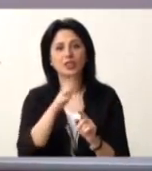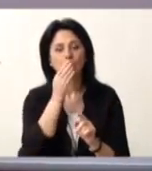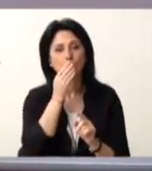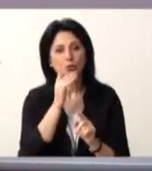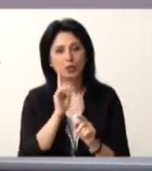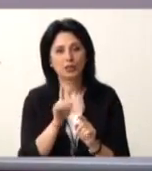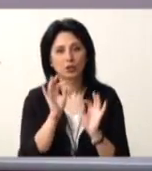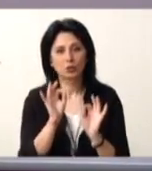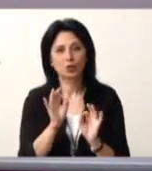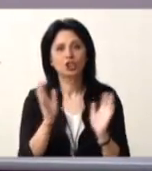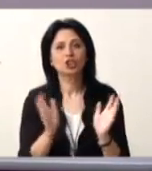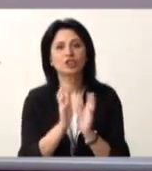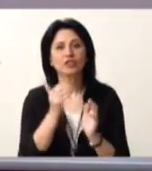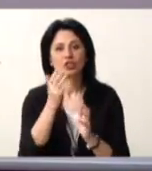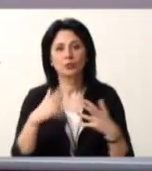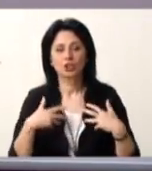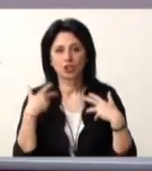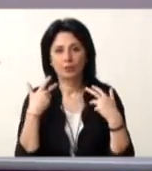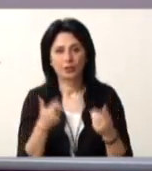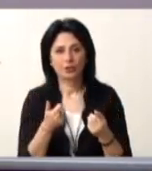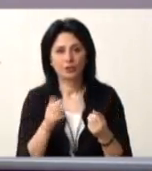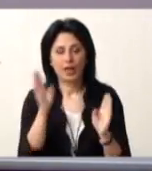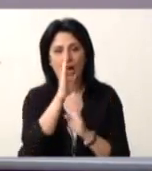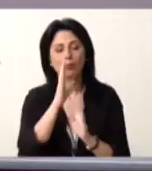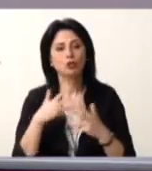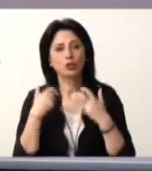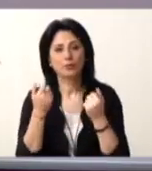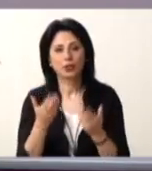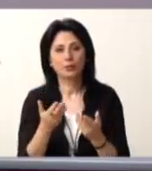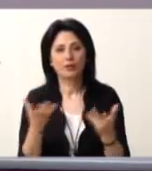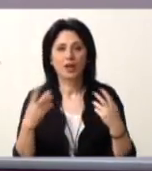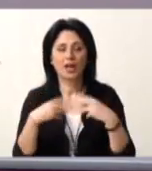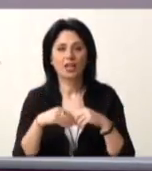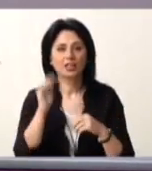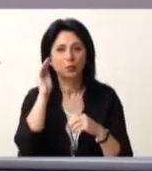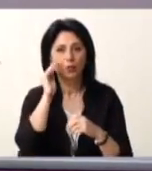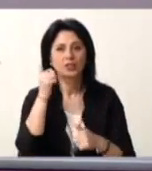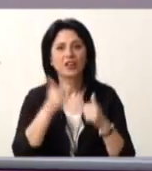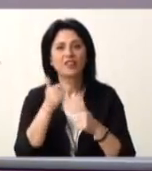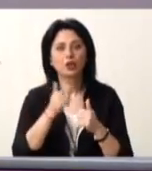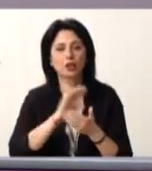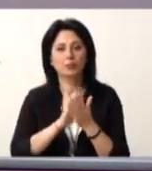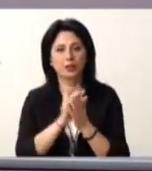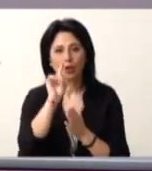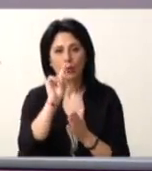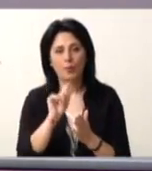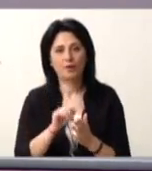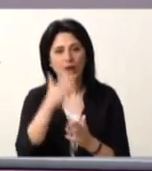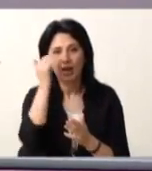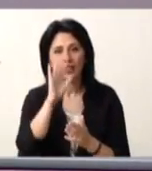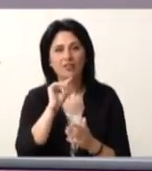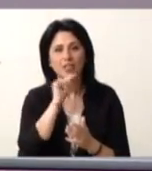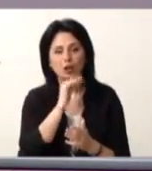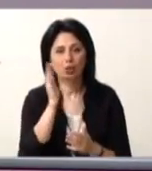სწორად, შევინარჩუნოთ თქვენი ჯანმრთელობა, გარემოს ჯანმრთელობა და ერთად მოვისმინოთ ვიქტორინის პირობა. არ დაგავიწყდეთ,